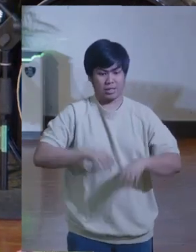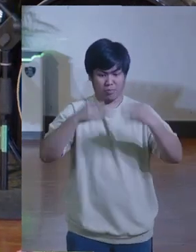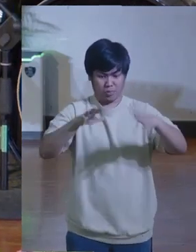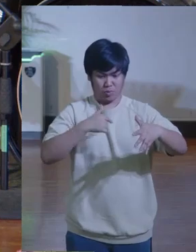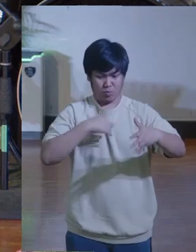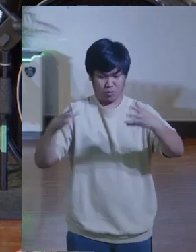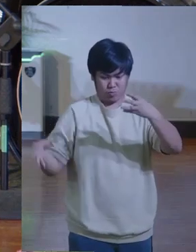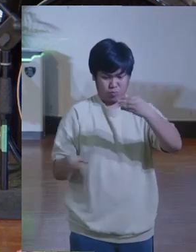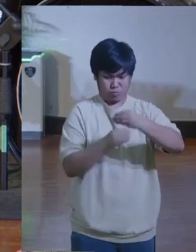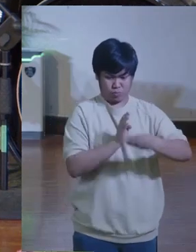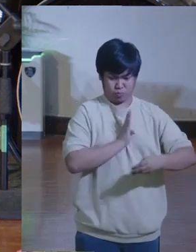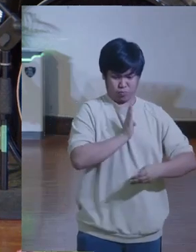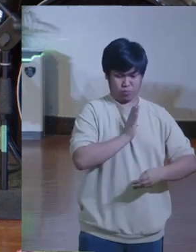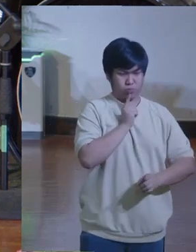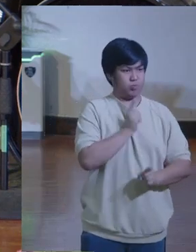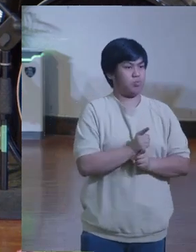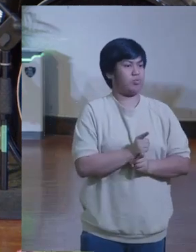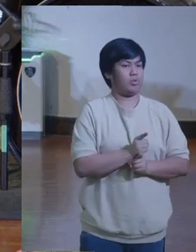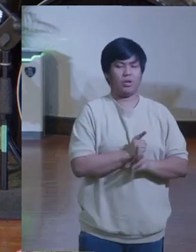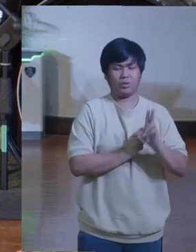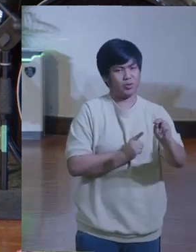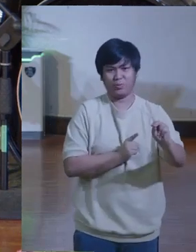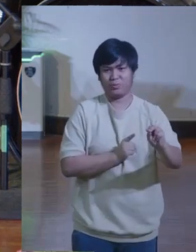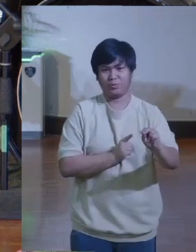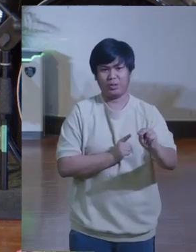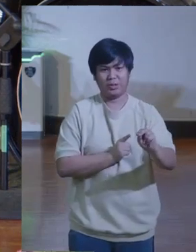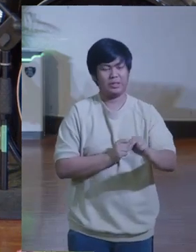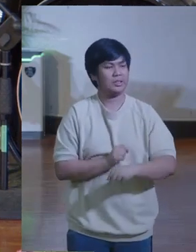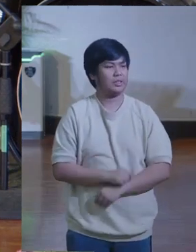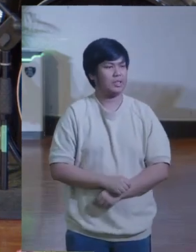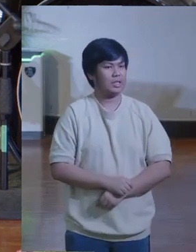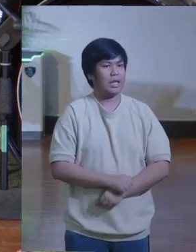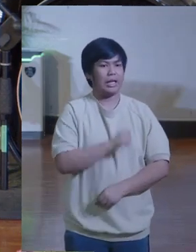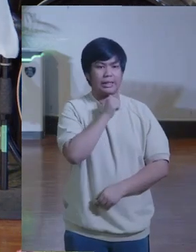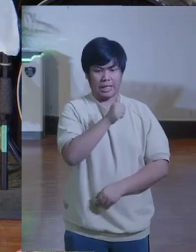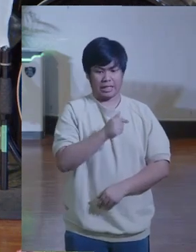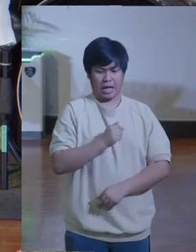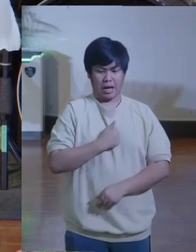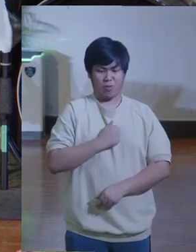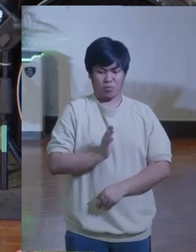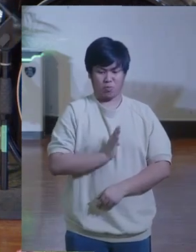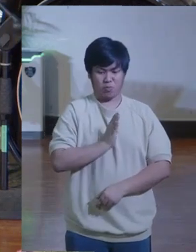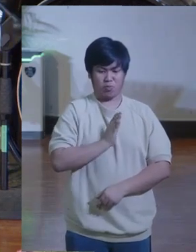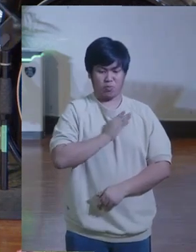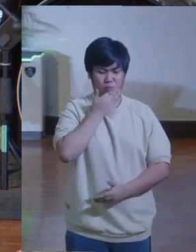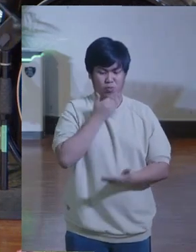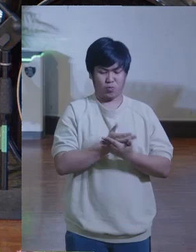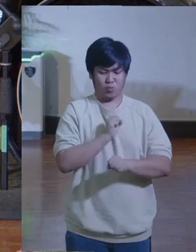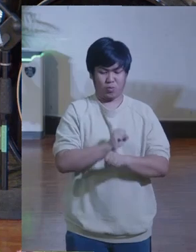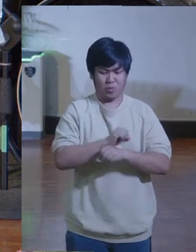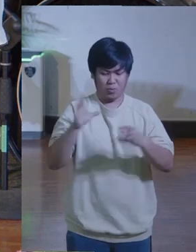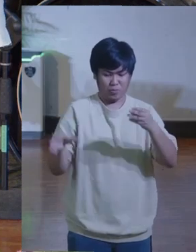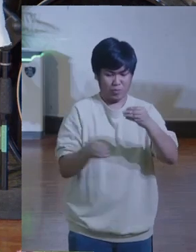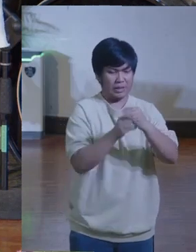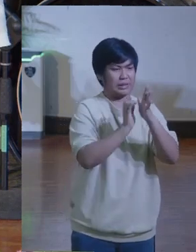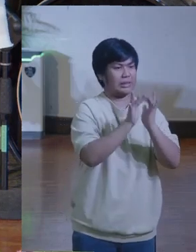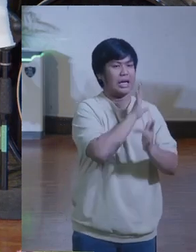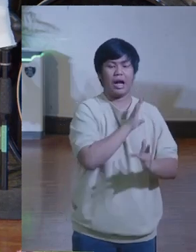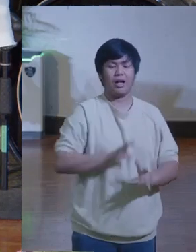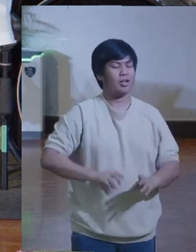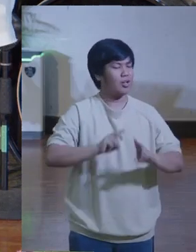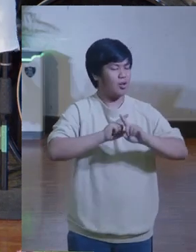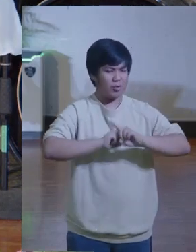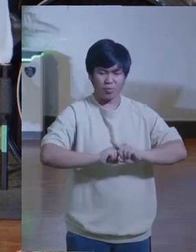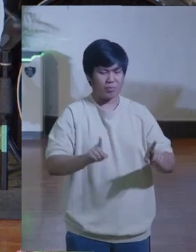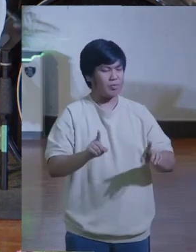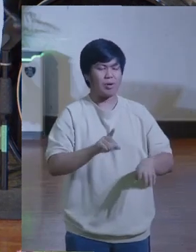inherent righteousness. Hindi po. It is Christ alone. Sapagkat siya ay Diyos,